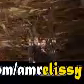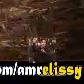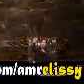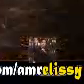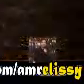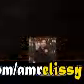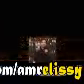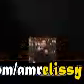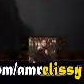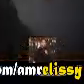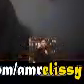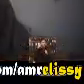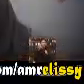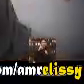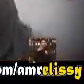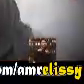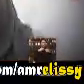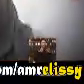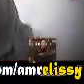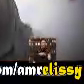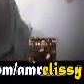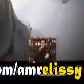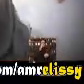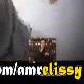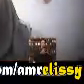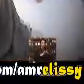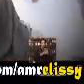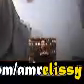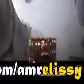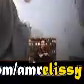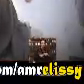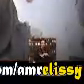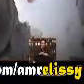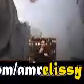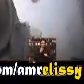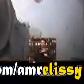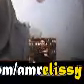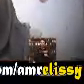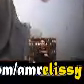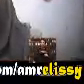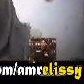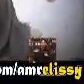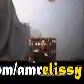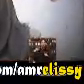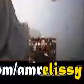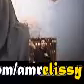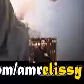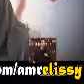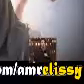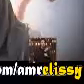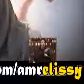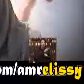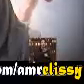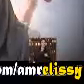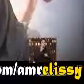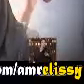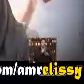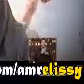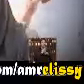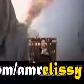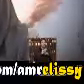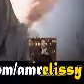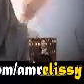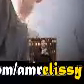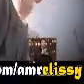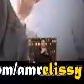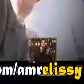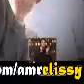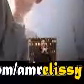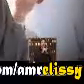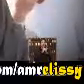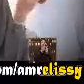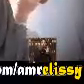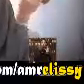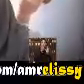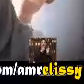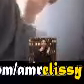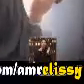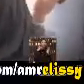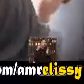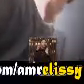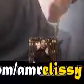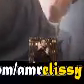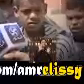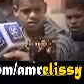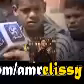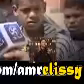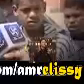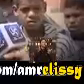ولا نروحوا بلاد بعيده ولا نروحوا فين؟ احنا الحكومه عايزه تزيل بيوتنا، دقت احنا ما تزيلهم احنا